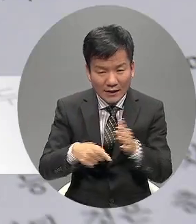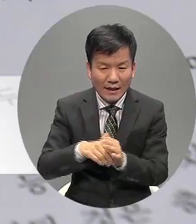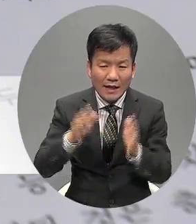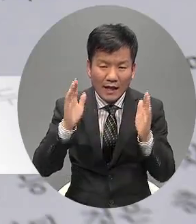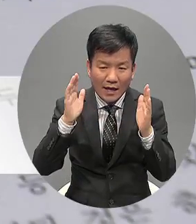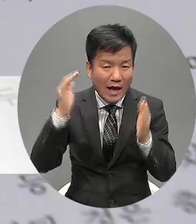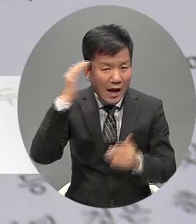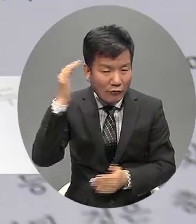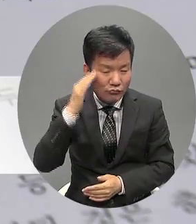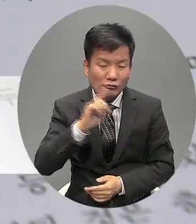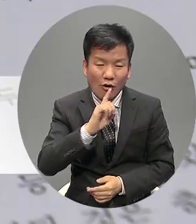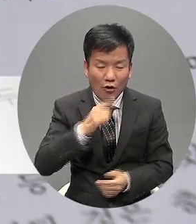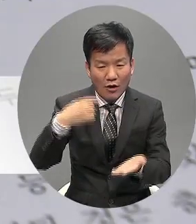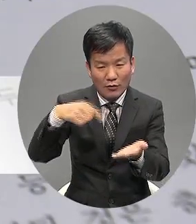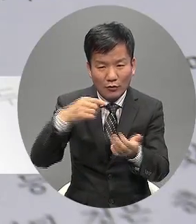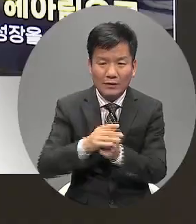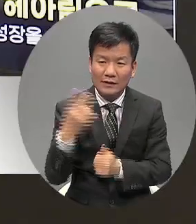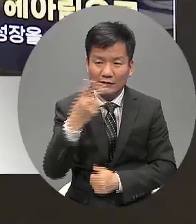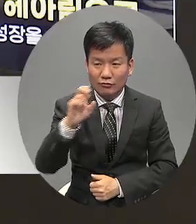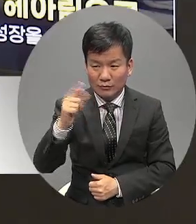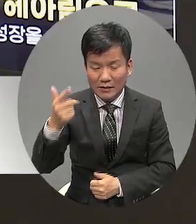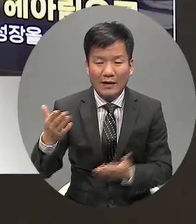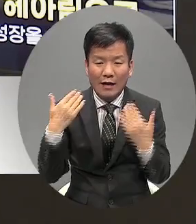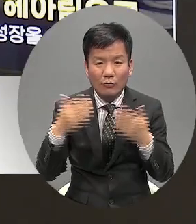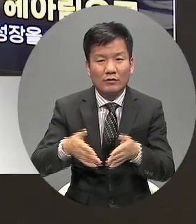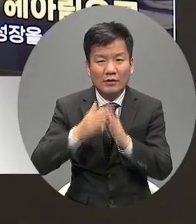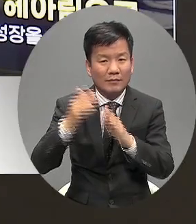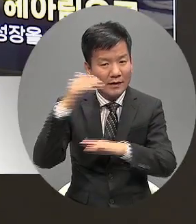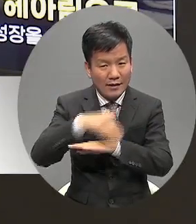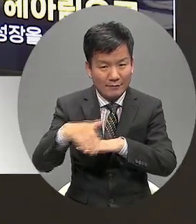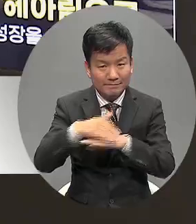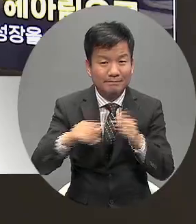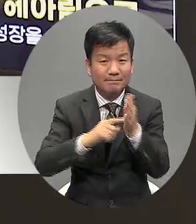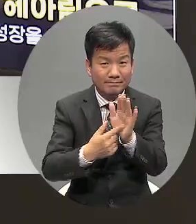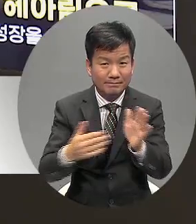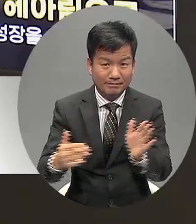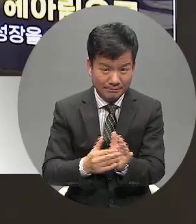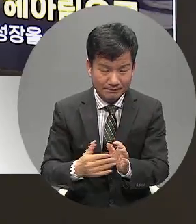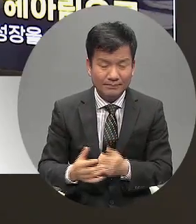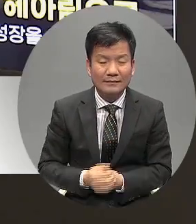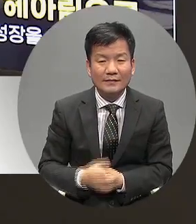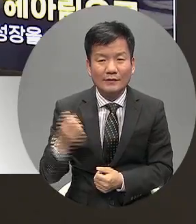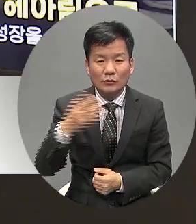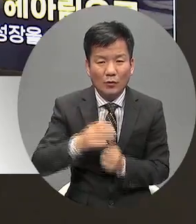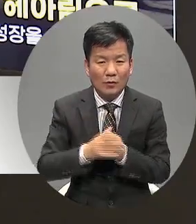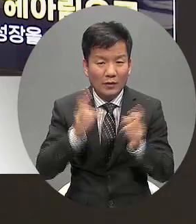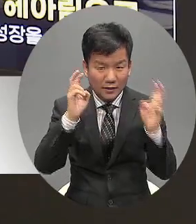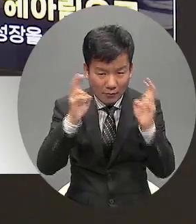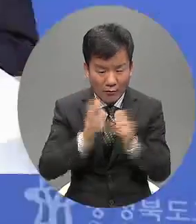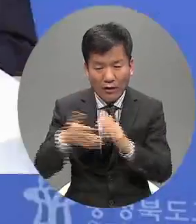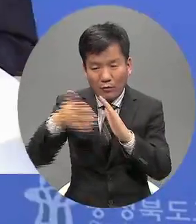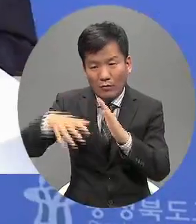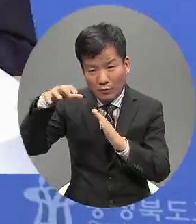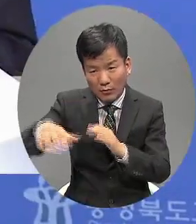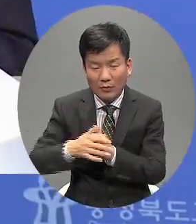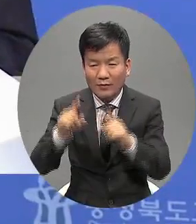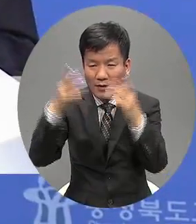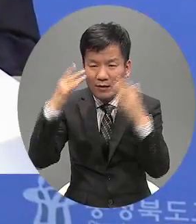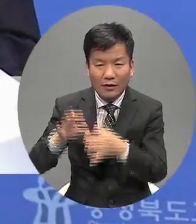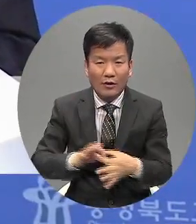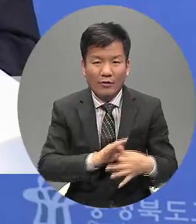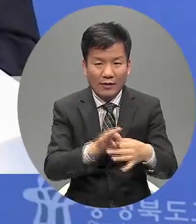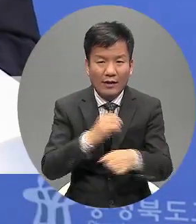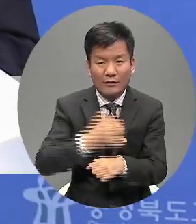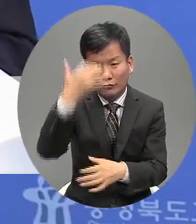한국어 학교를 이르면 2026년까지 설립하겠다고 밝혔습니다. 또 기업과 공공기관, 대학이